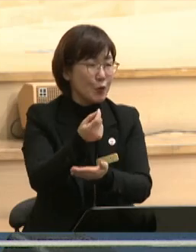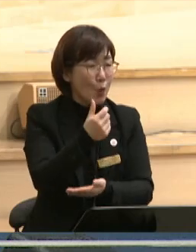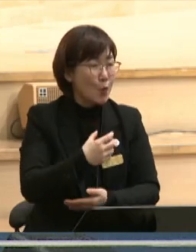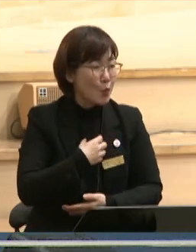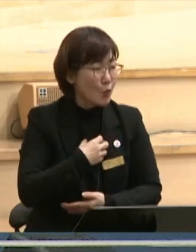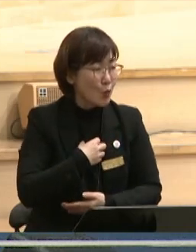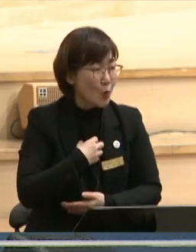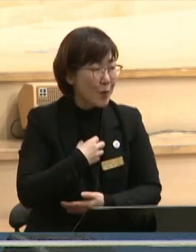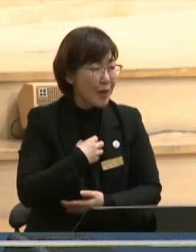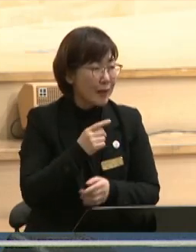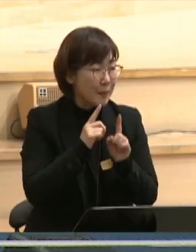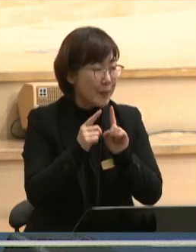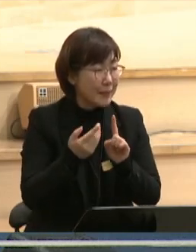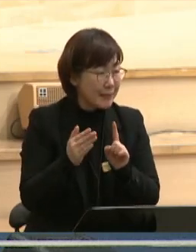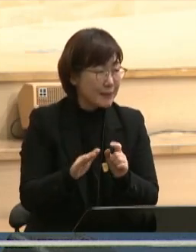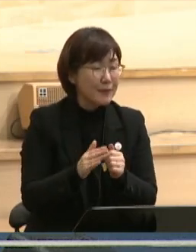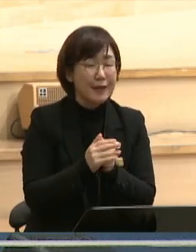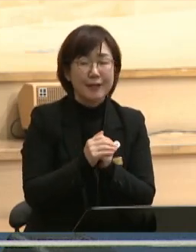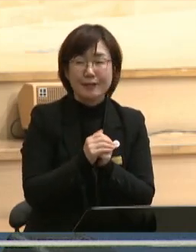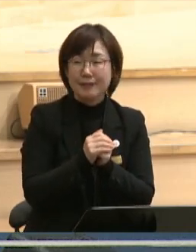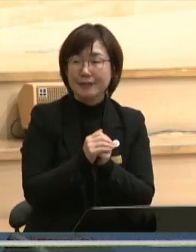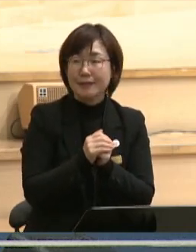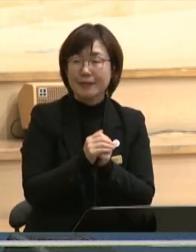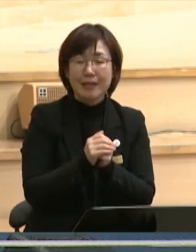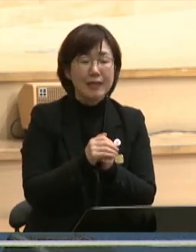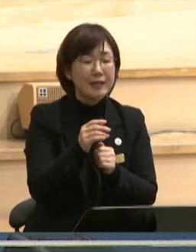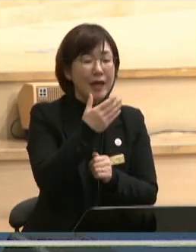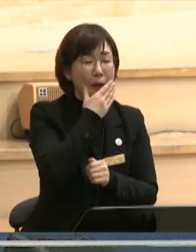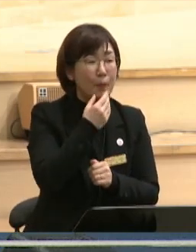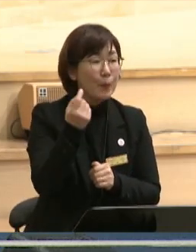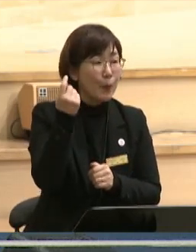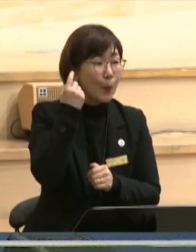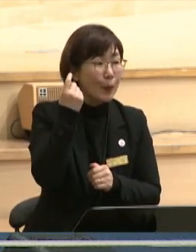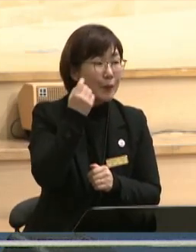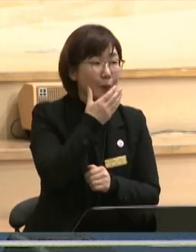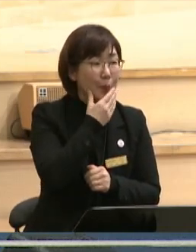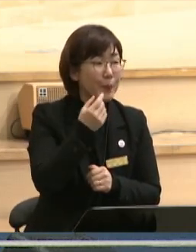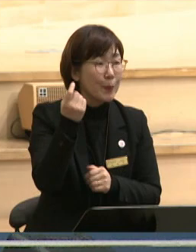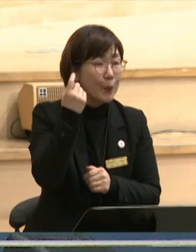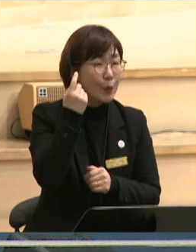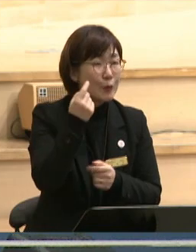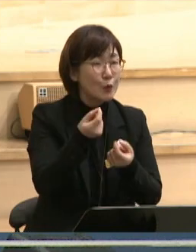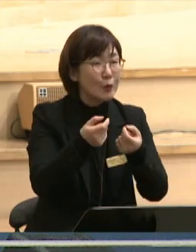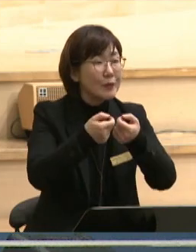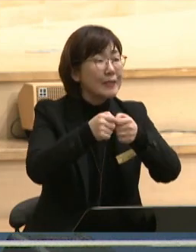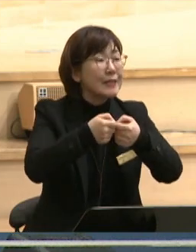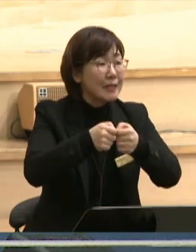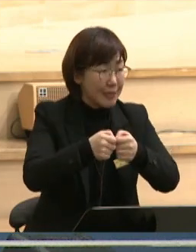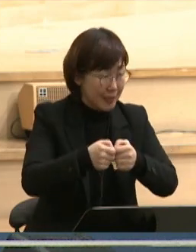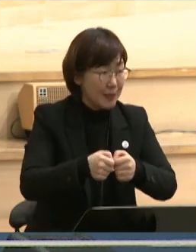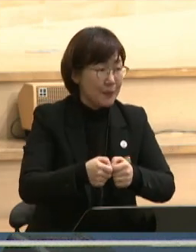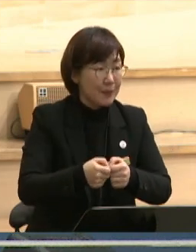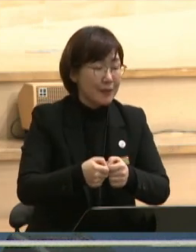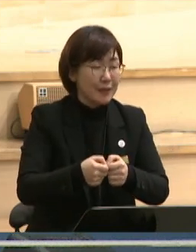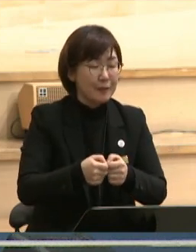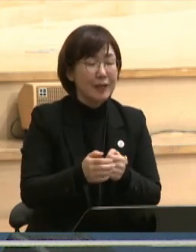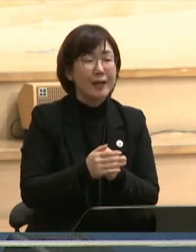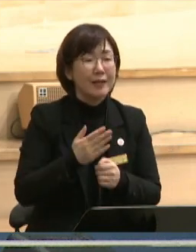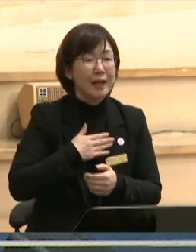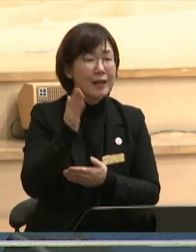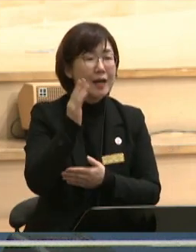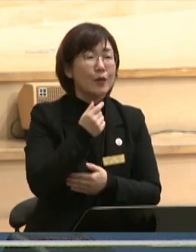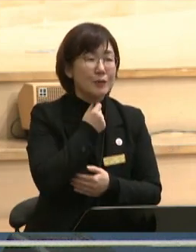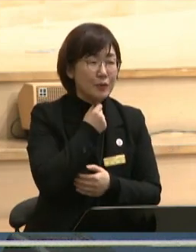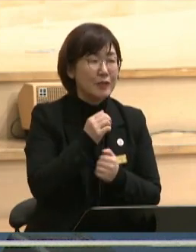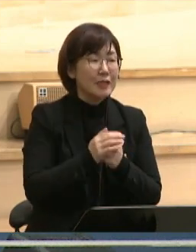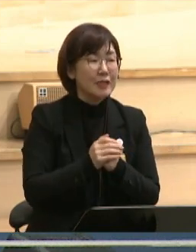우리가 장난 아닙니다 이거 이 복음의 깊이입니다 복음의 깊이 제가 여러분들한테 말하고 싶은 거 뭐냐면